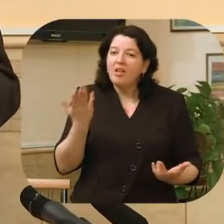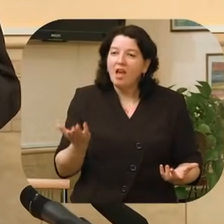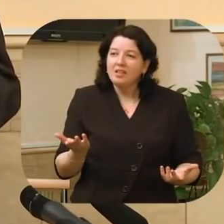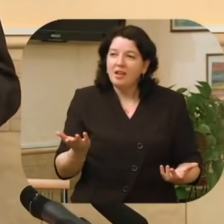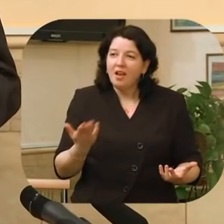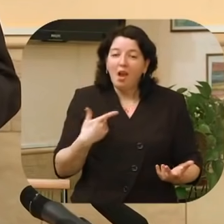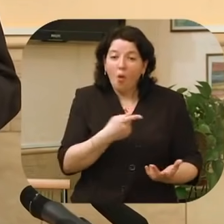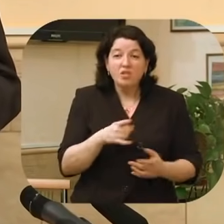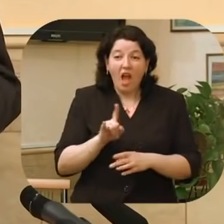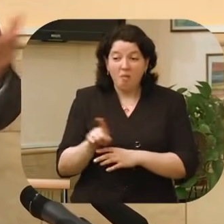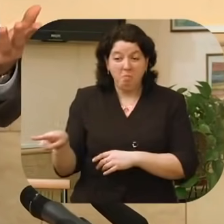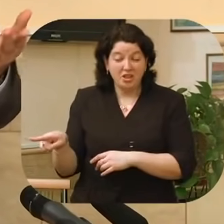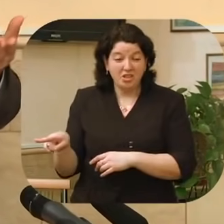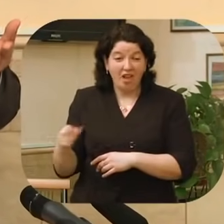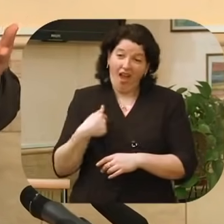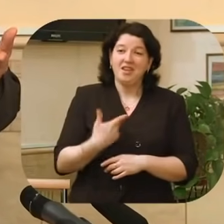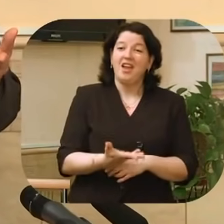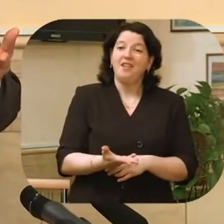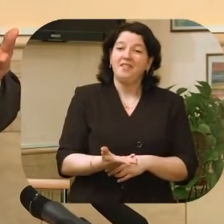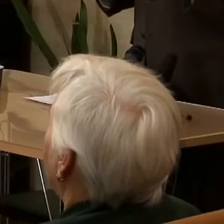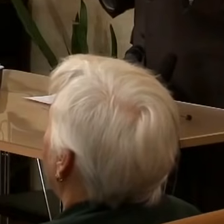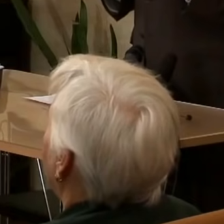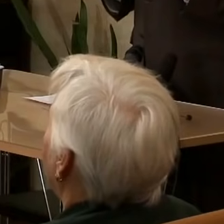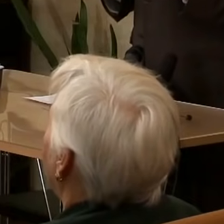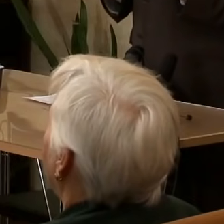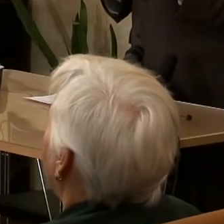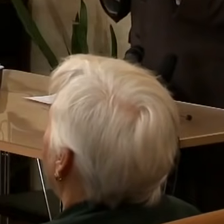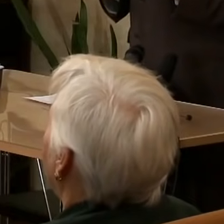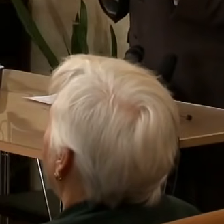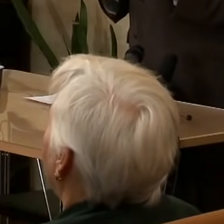Представляете? Он обманщик, а я? А я?